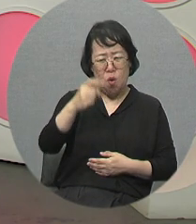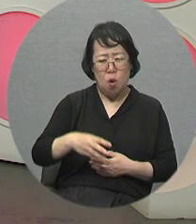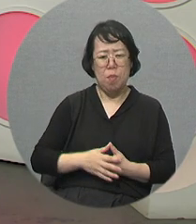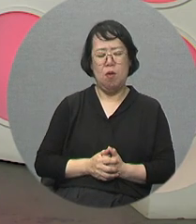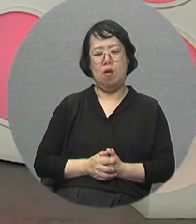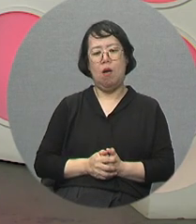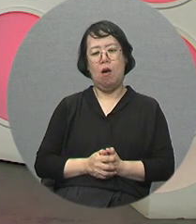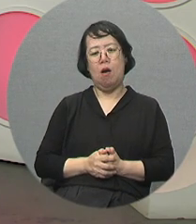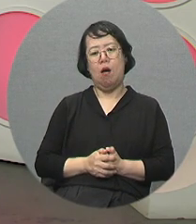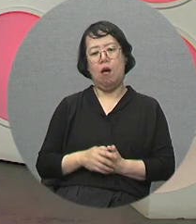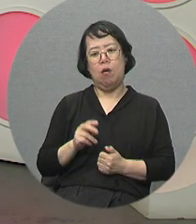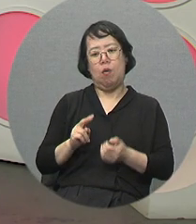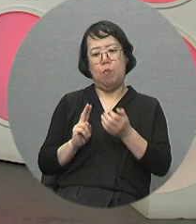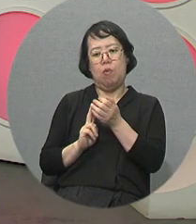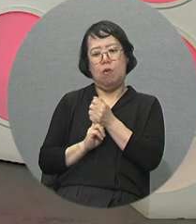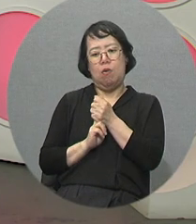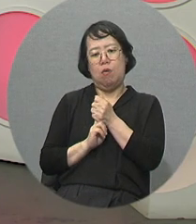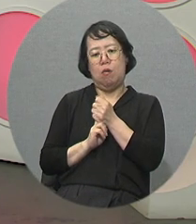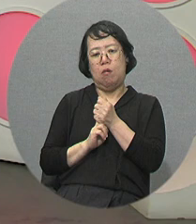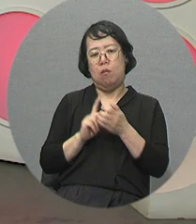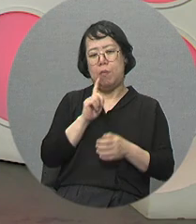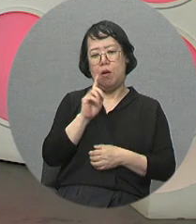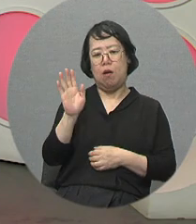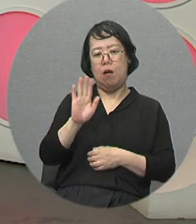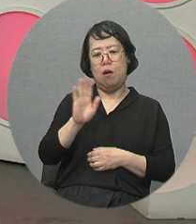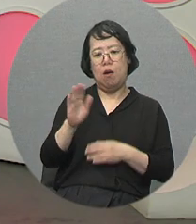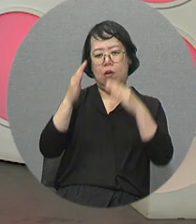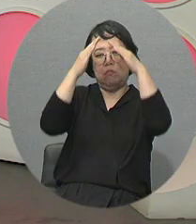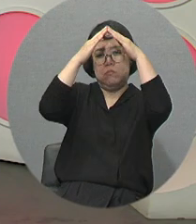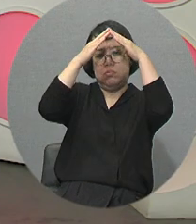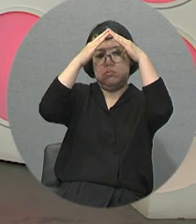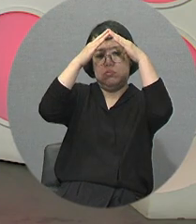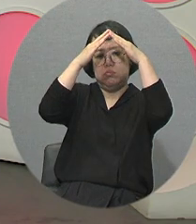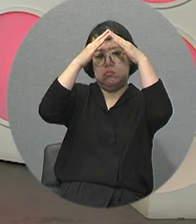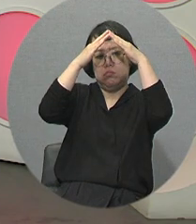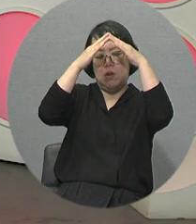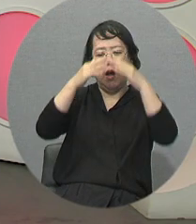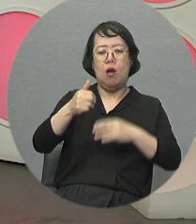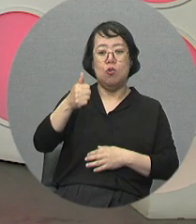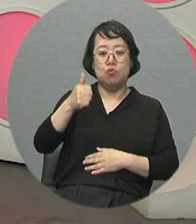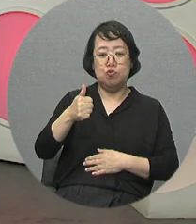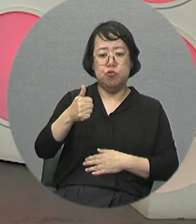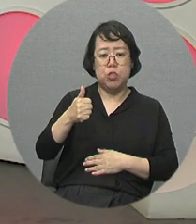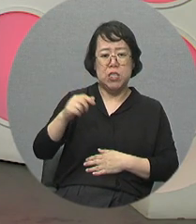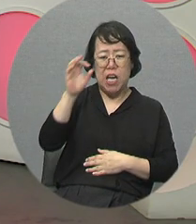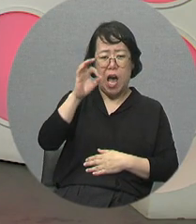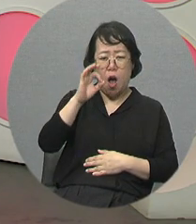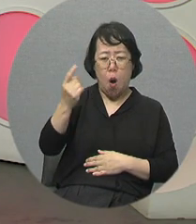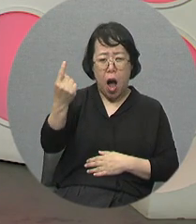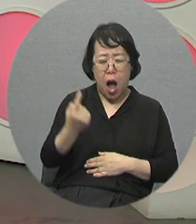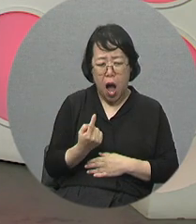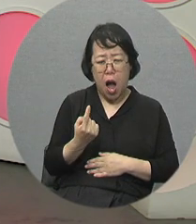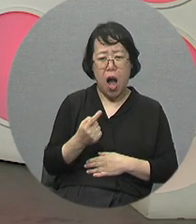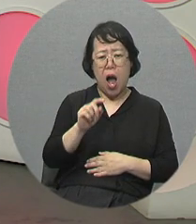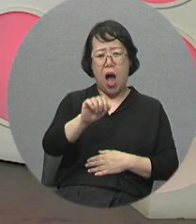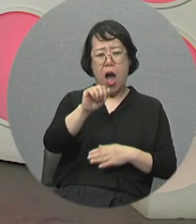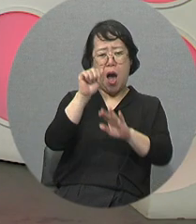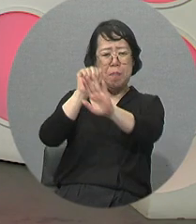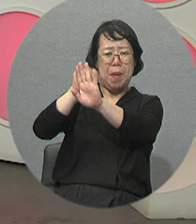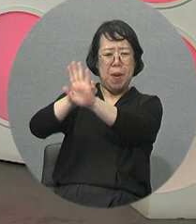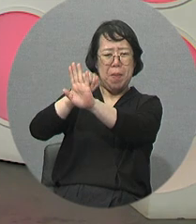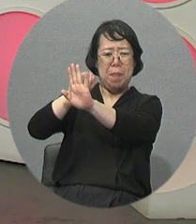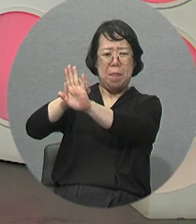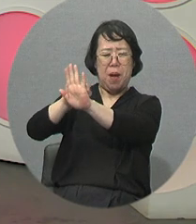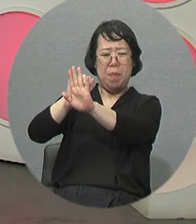날이었는데요. 집주인 아주머니가 찾아오셔서 문을 두드리면서 말씀을 하신 거예요. 아유, 아가씨, 아유, 월세가 몇